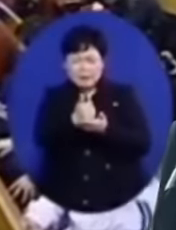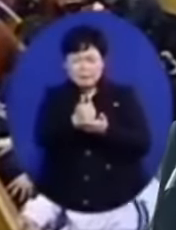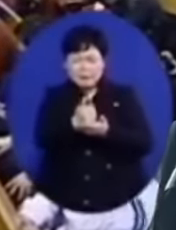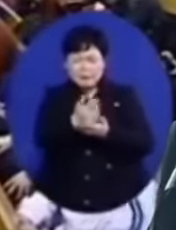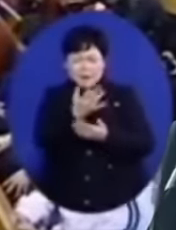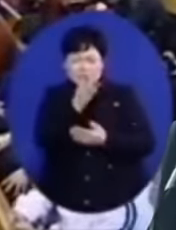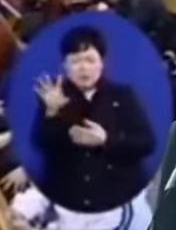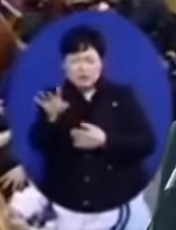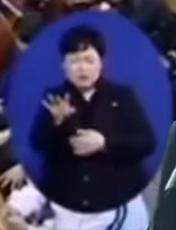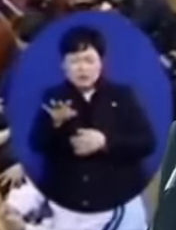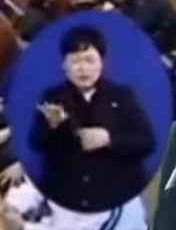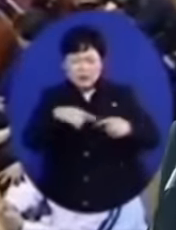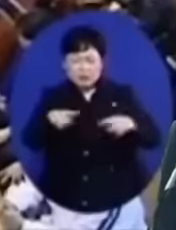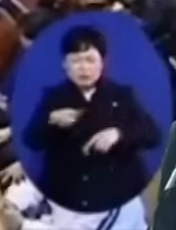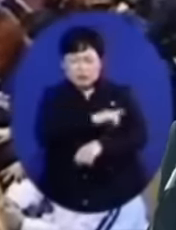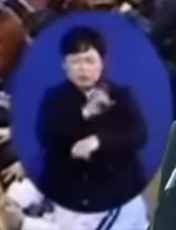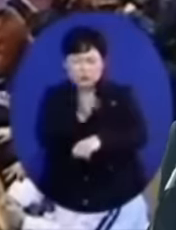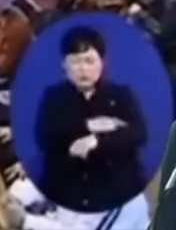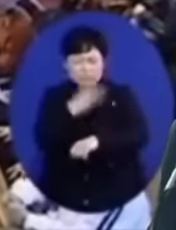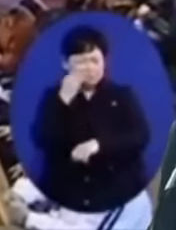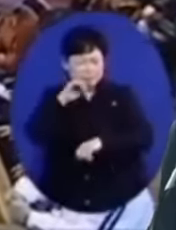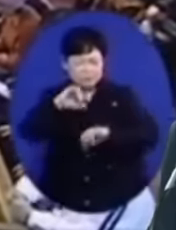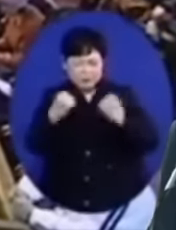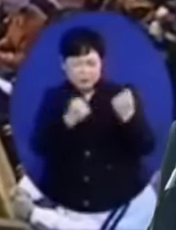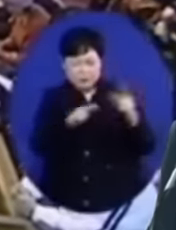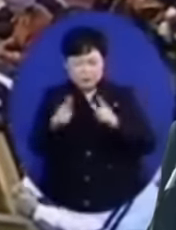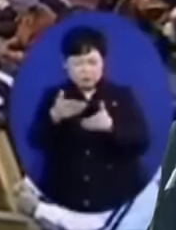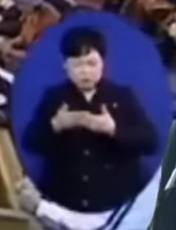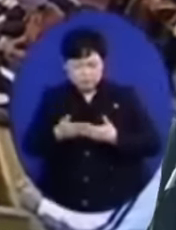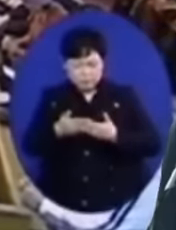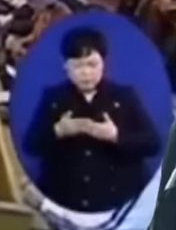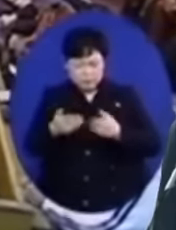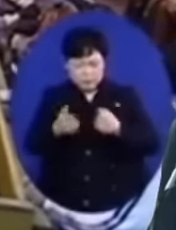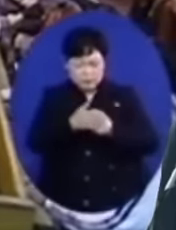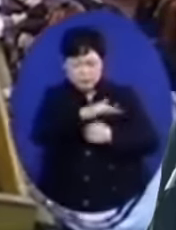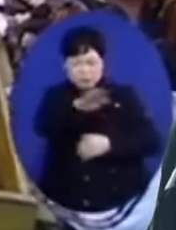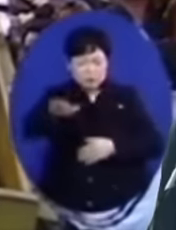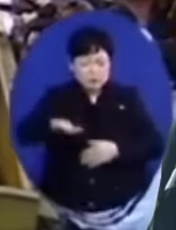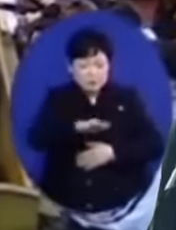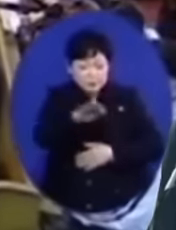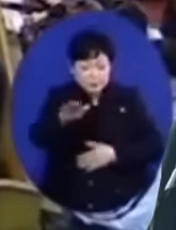하시고 여러 가지 변화를 갖다 주는 것입니다. 그러므로 우리는